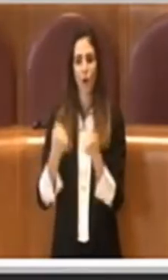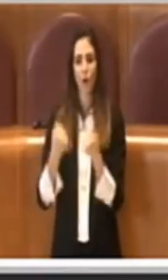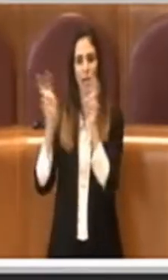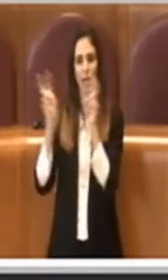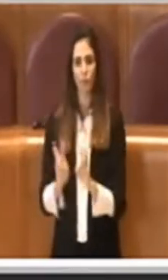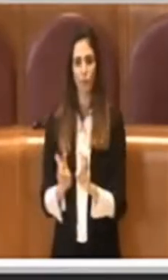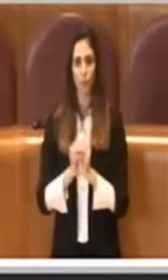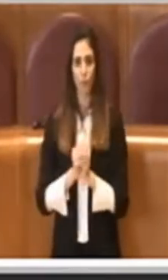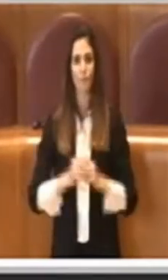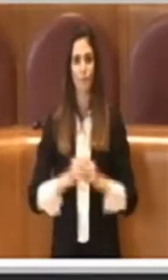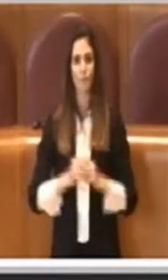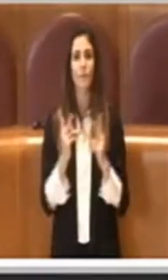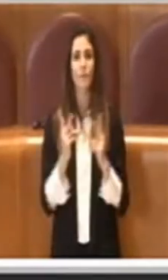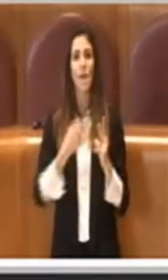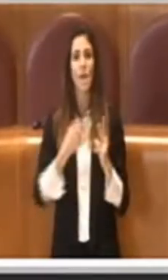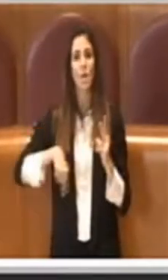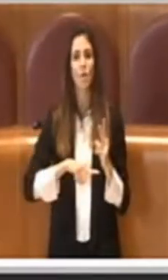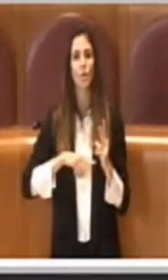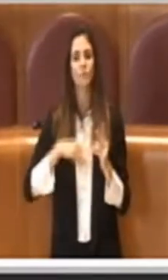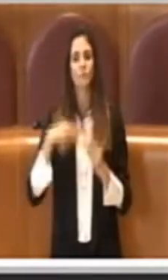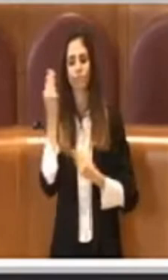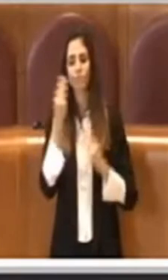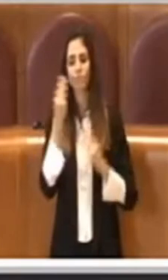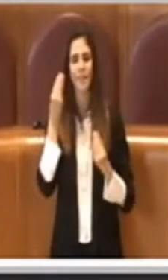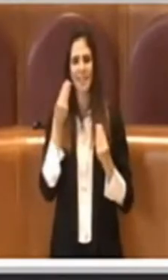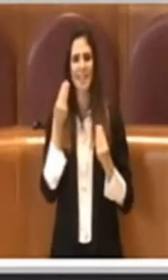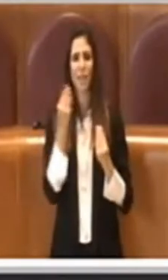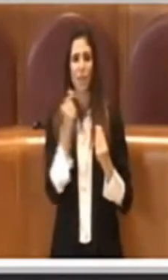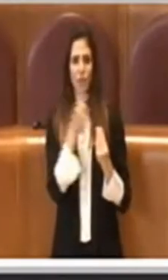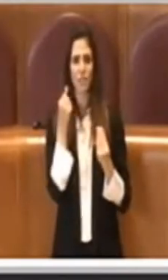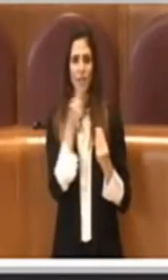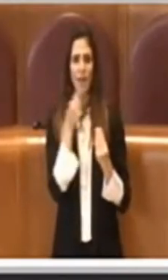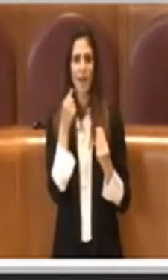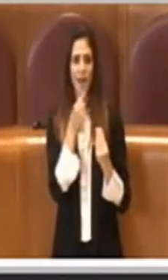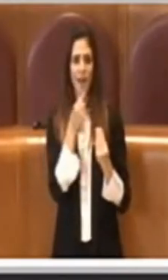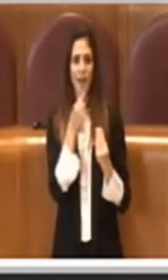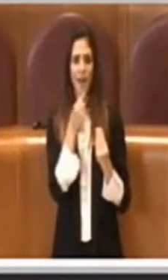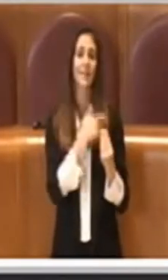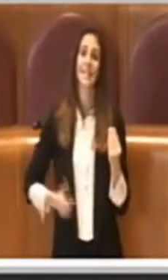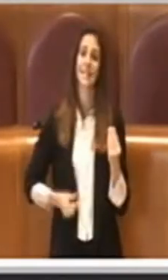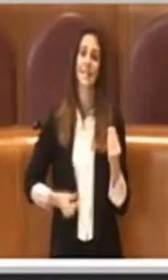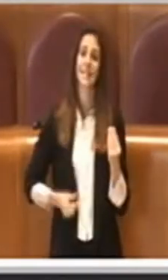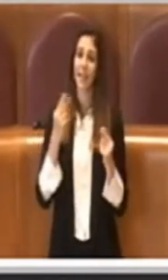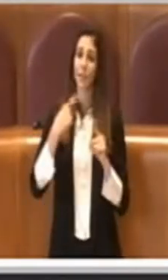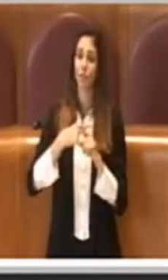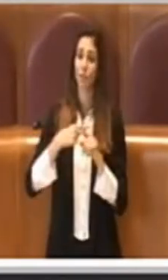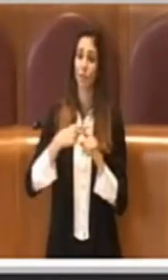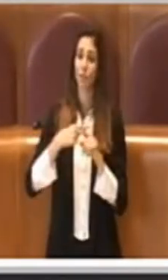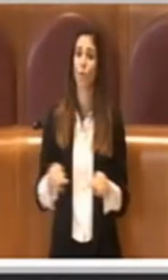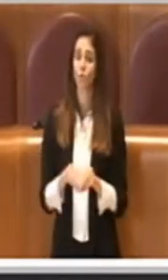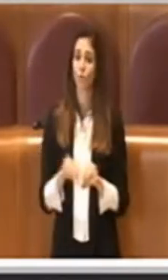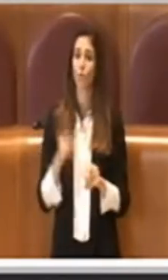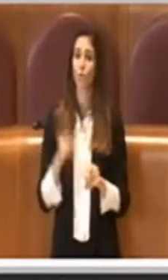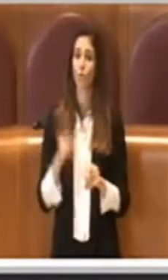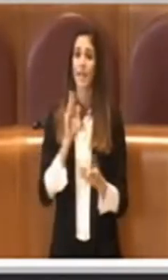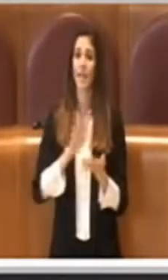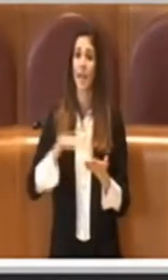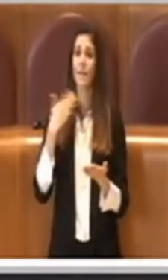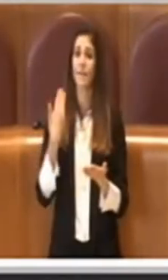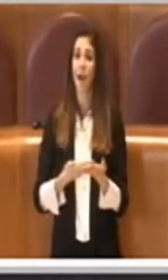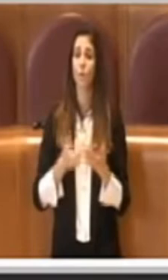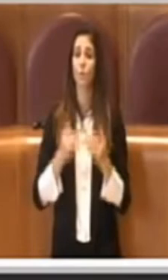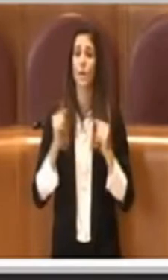anche che sarebbe stato opportuno impegnare la sindaca e la giunta a valutare la possibilità di erogare anche